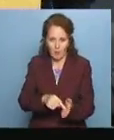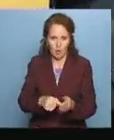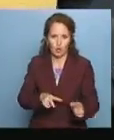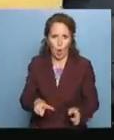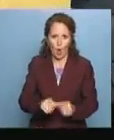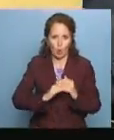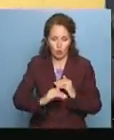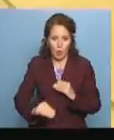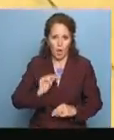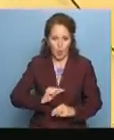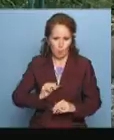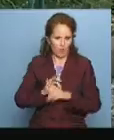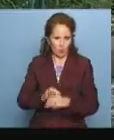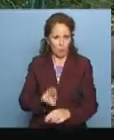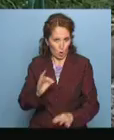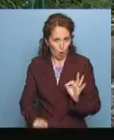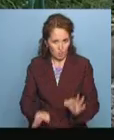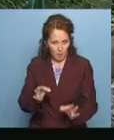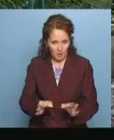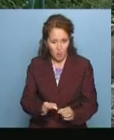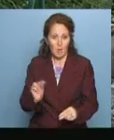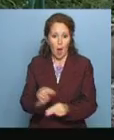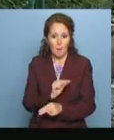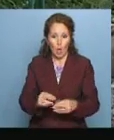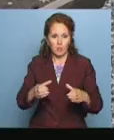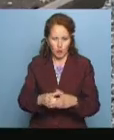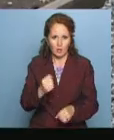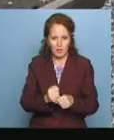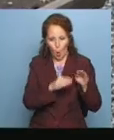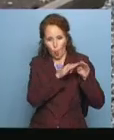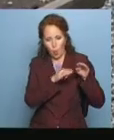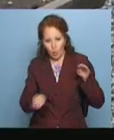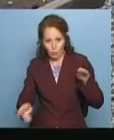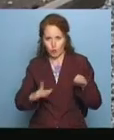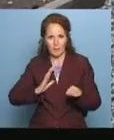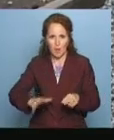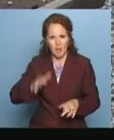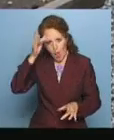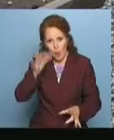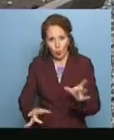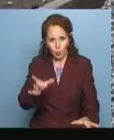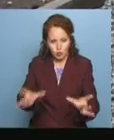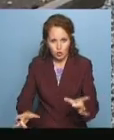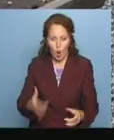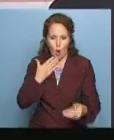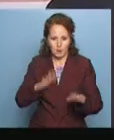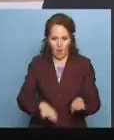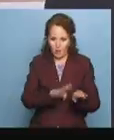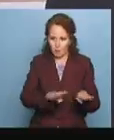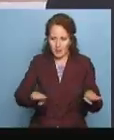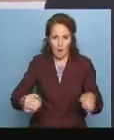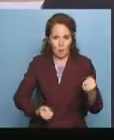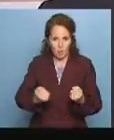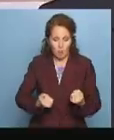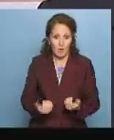ведутся по нормативу. Подрядчик сделал склон, чтобы не было луж, оставил место для парковки. Но у контролеров претензии есть. Есть и